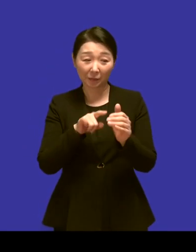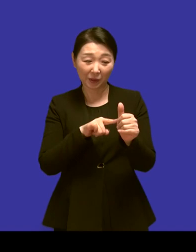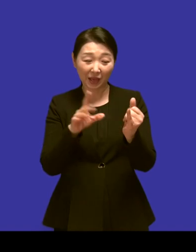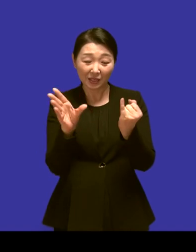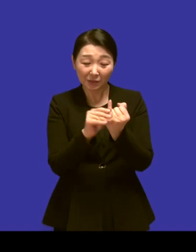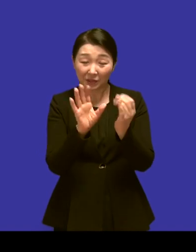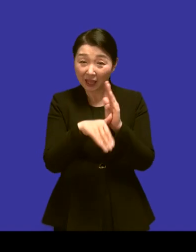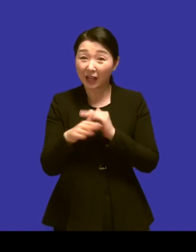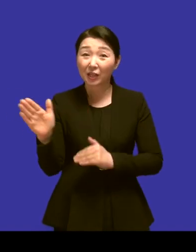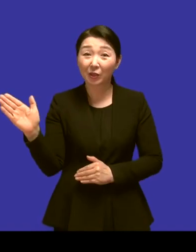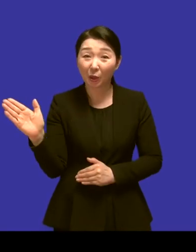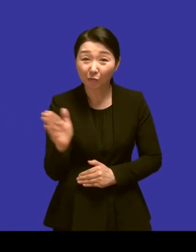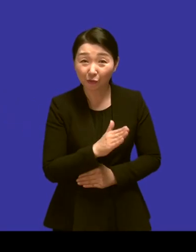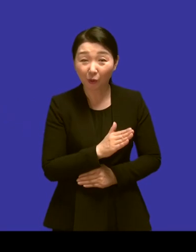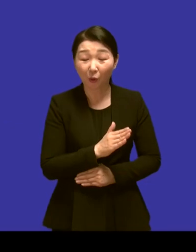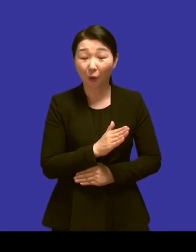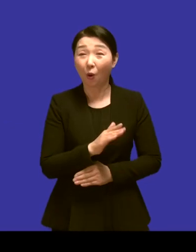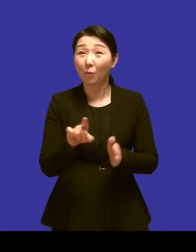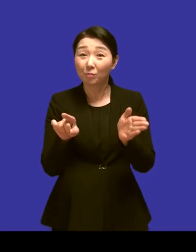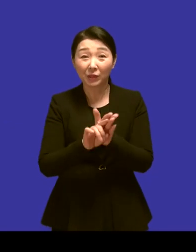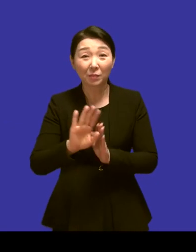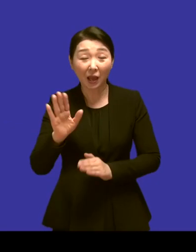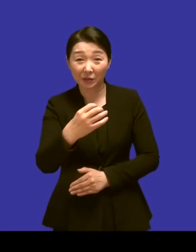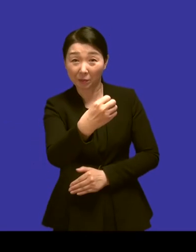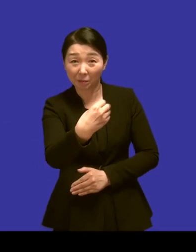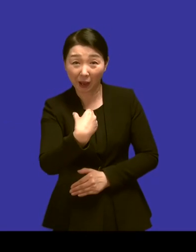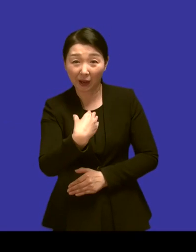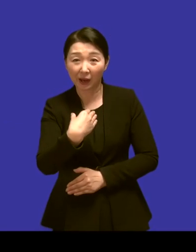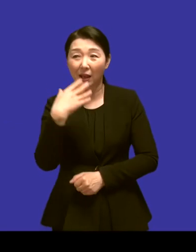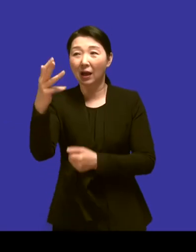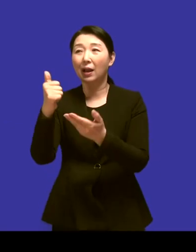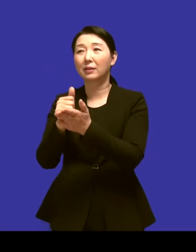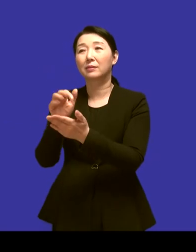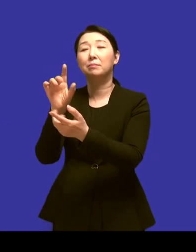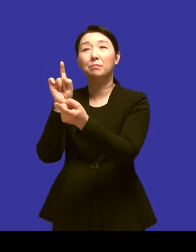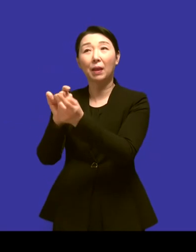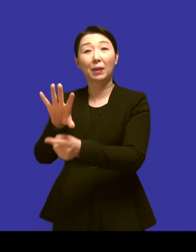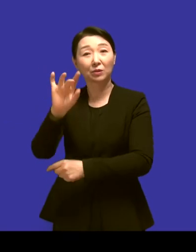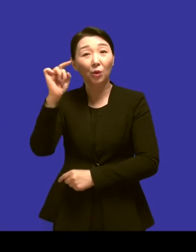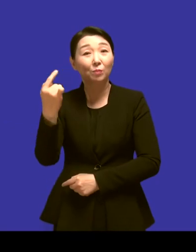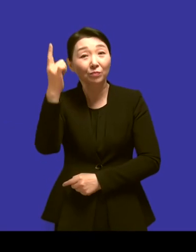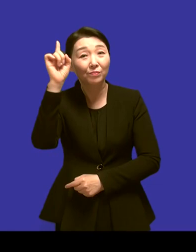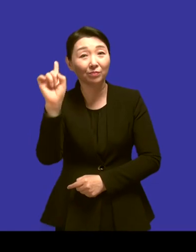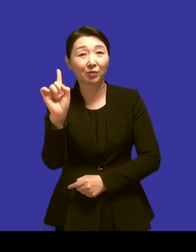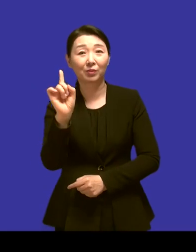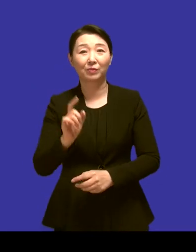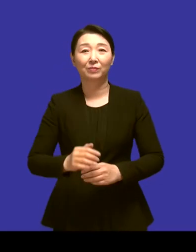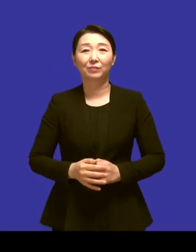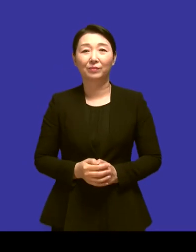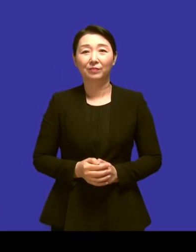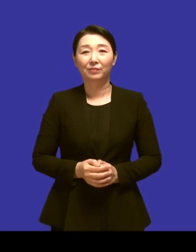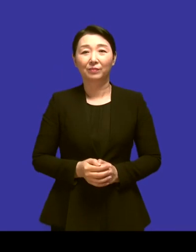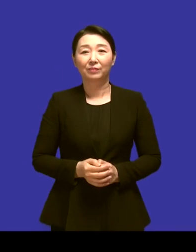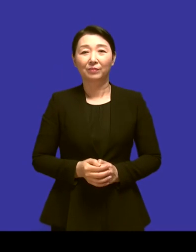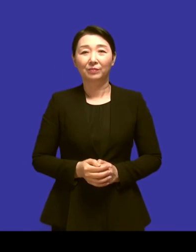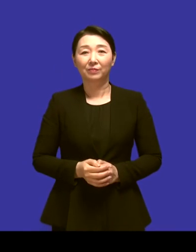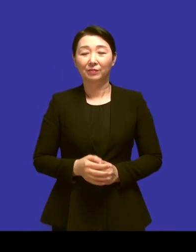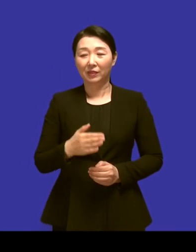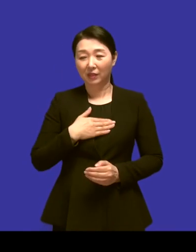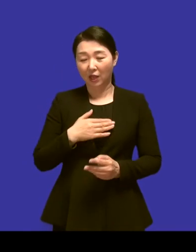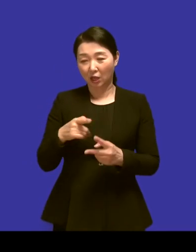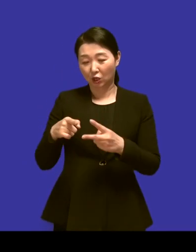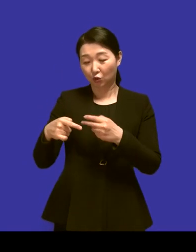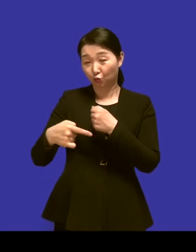아니라고 말씀하셨어요. 네네네. 그럼 언제 어떻게 하나님을 처음 만나게 되셨을까요? 제가 이제 그